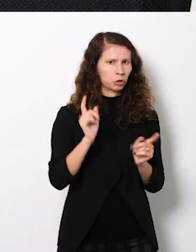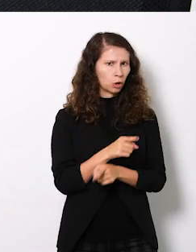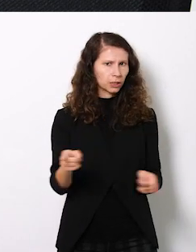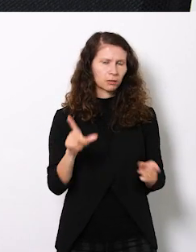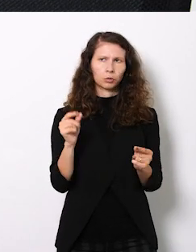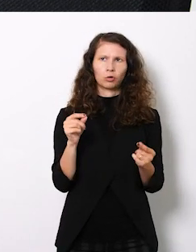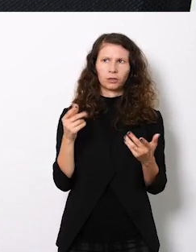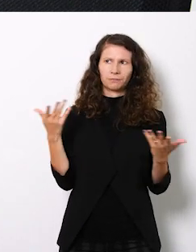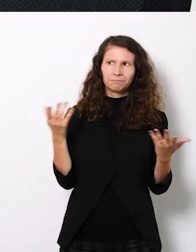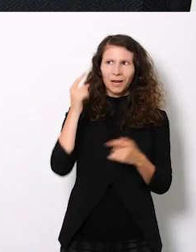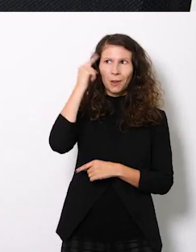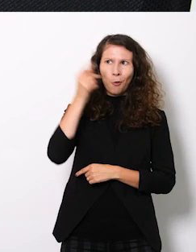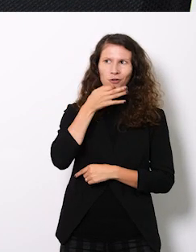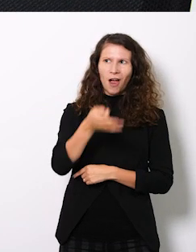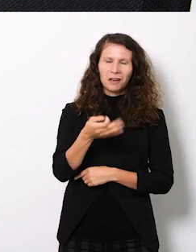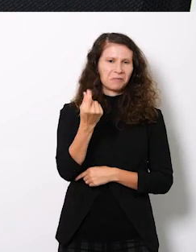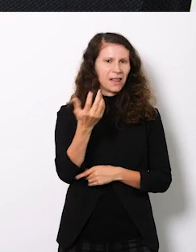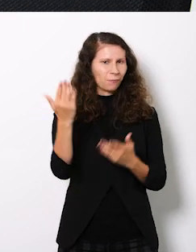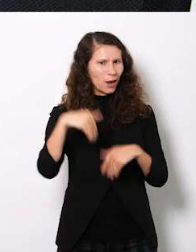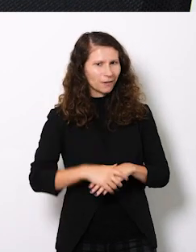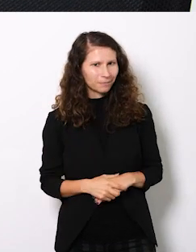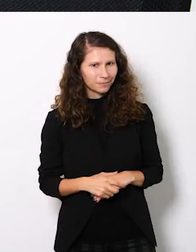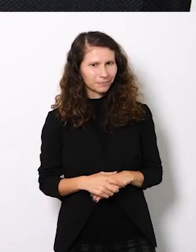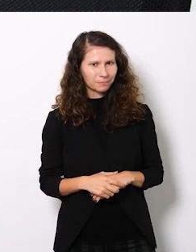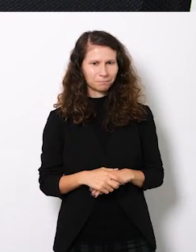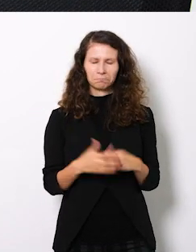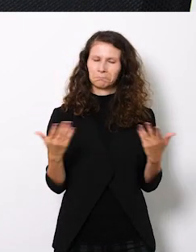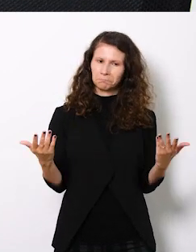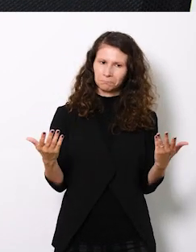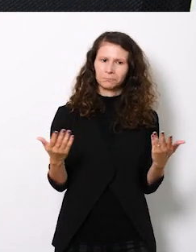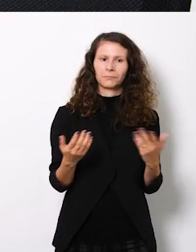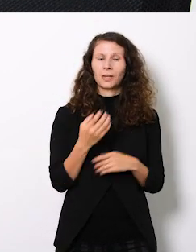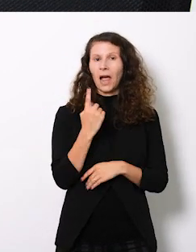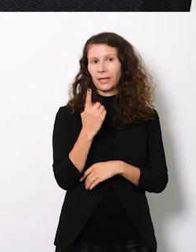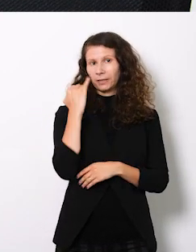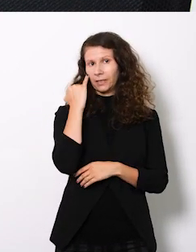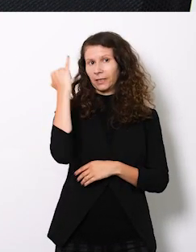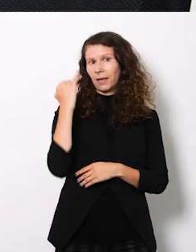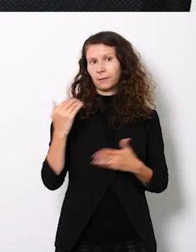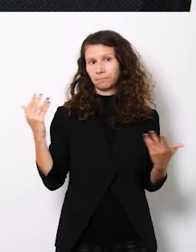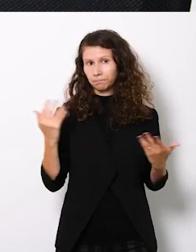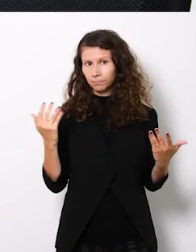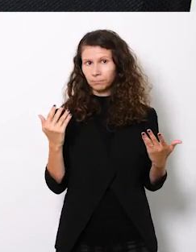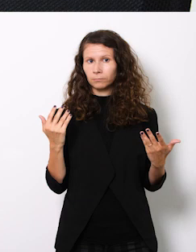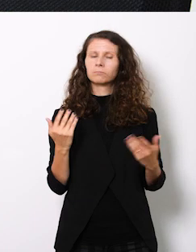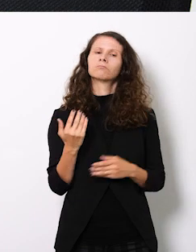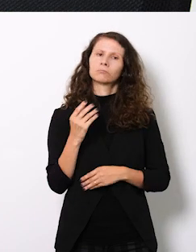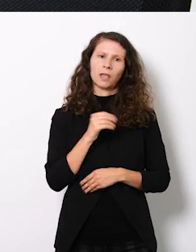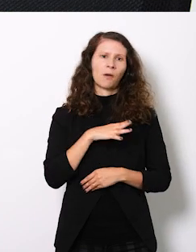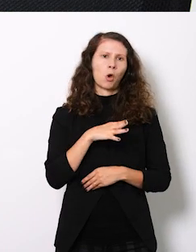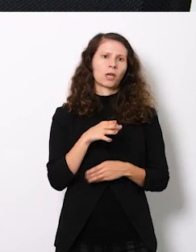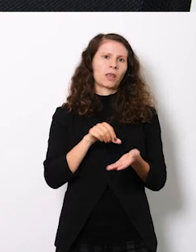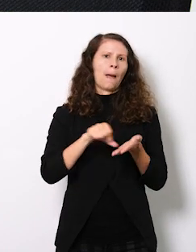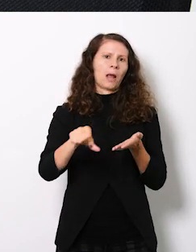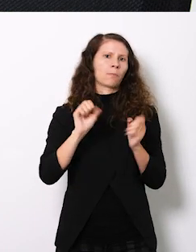logische Frage ist natürlich, irgendwo muss das Geld ja herkommen. Und eine Idee ist natürlich, dass es eine einmalige